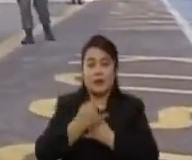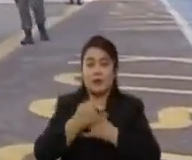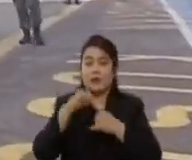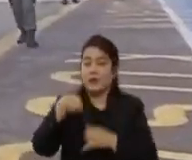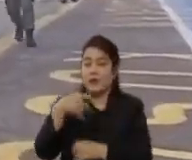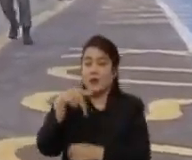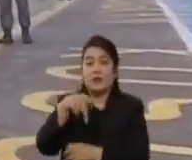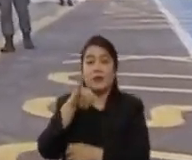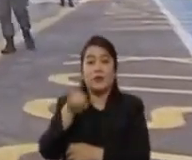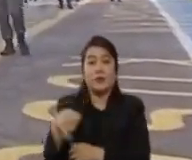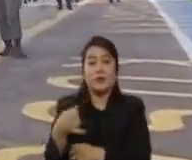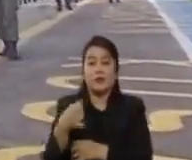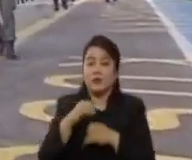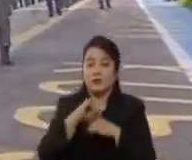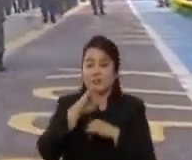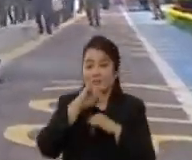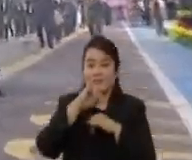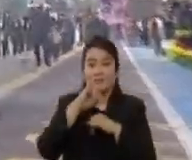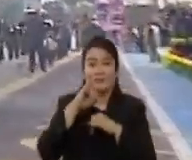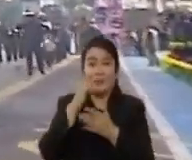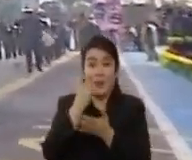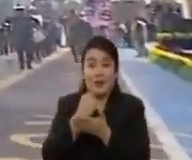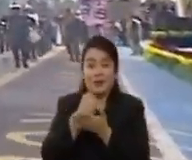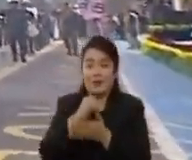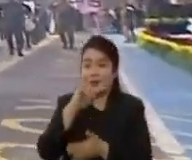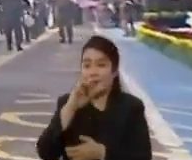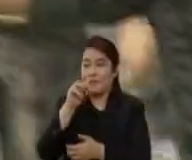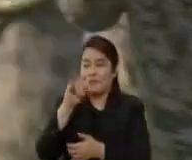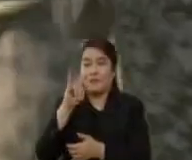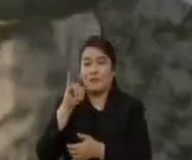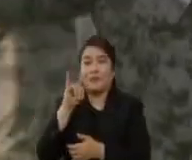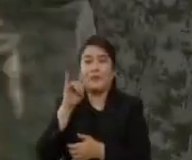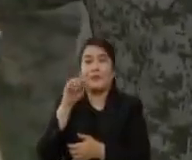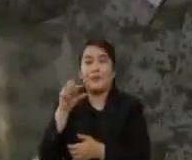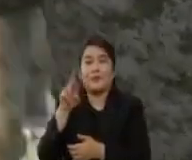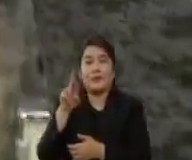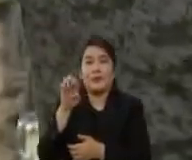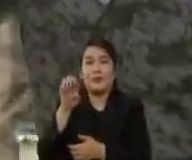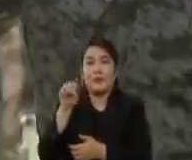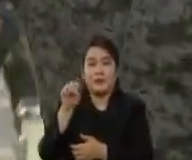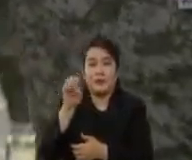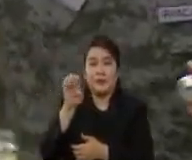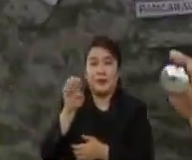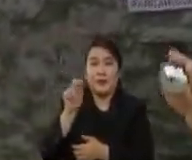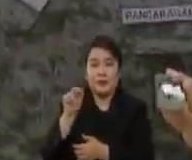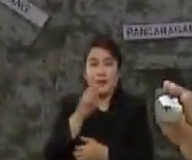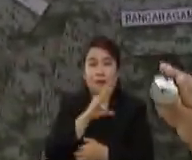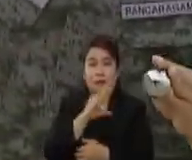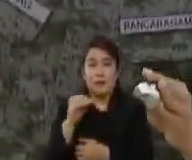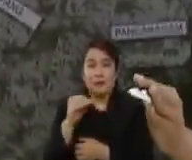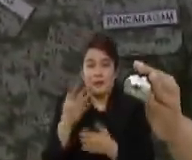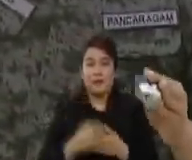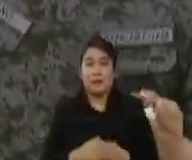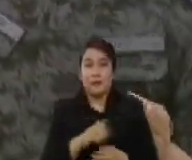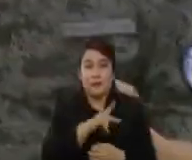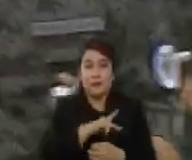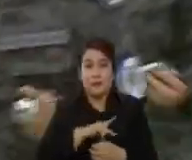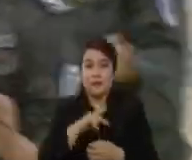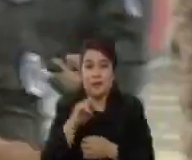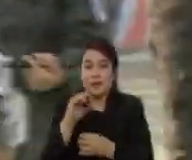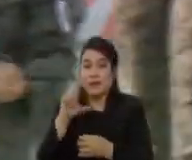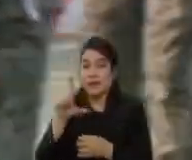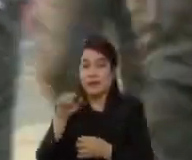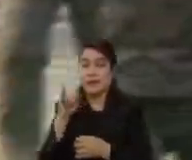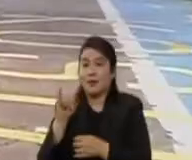Imigresen Malaysia yang diketuai oleh Pegawai Imigresen Calvin Simlai susun manakala Sarjan Major